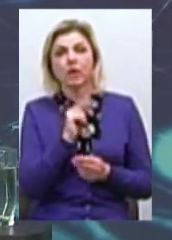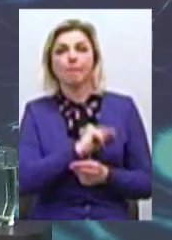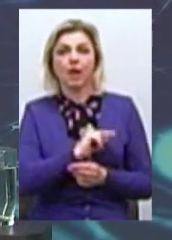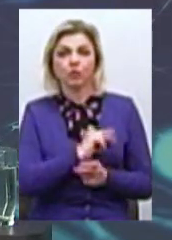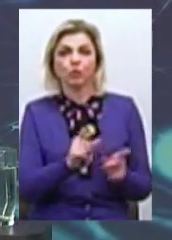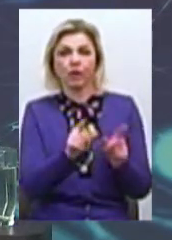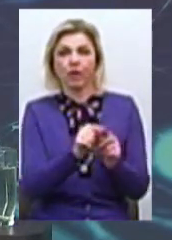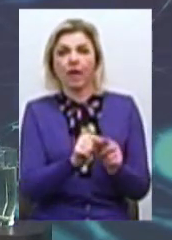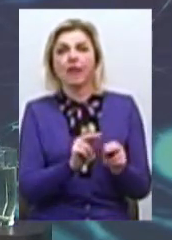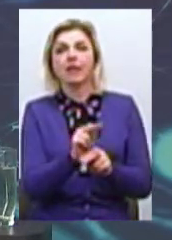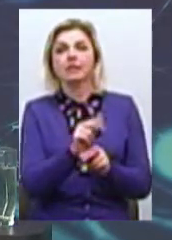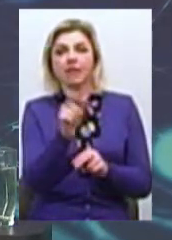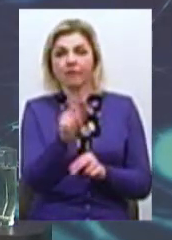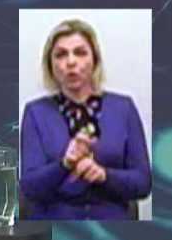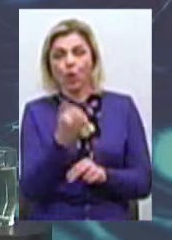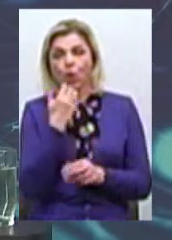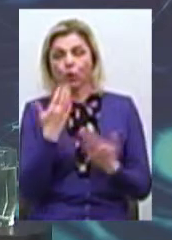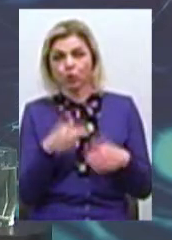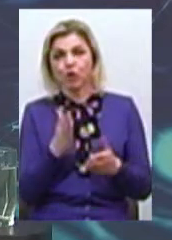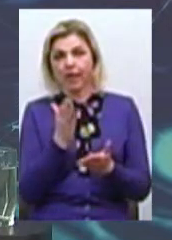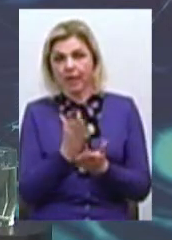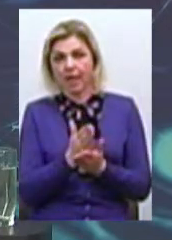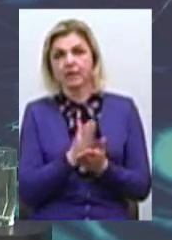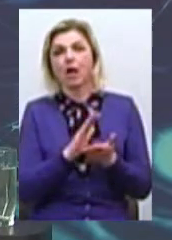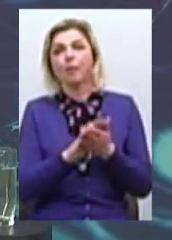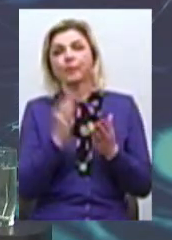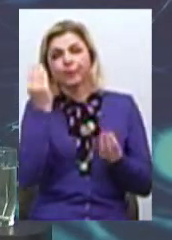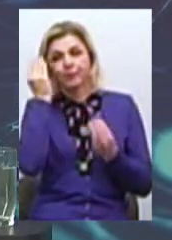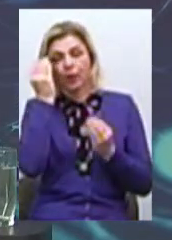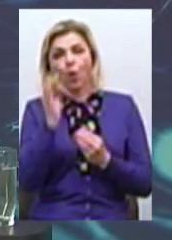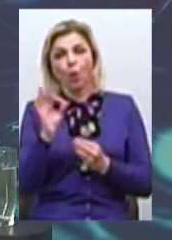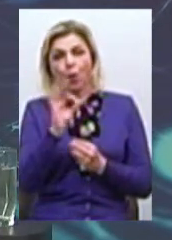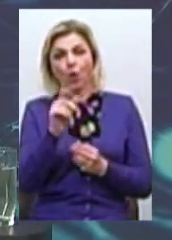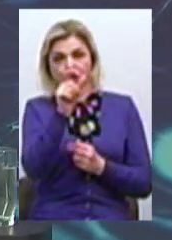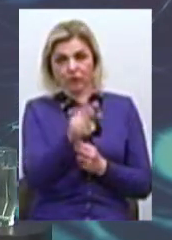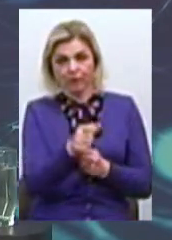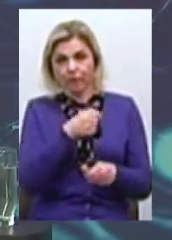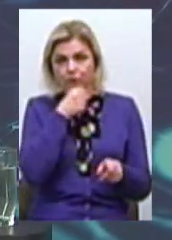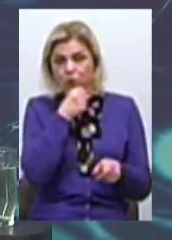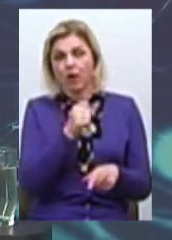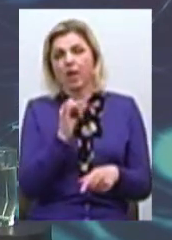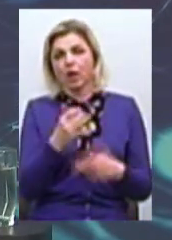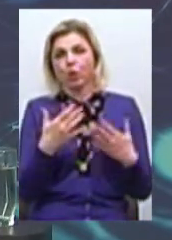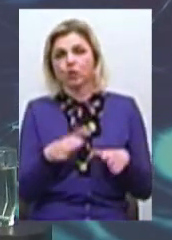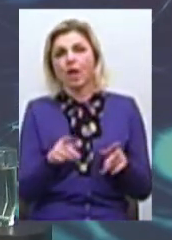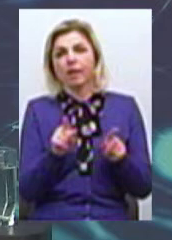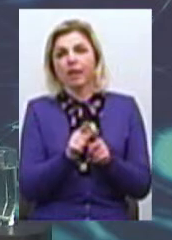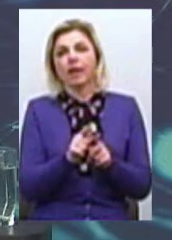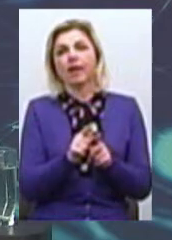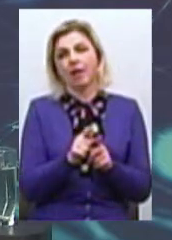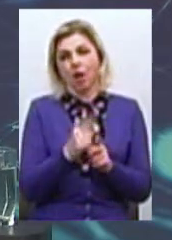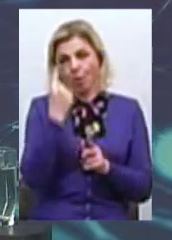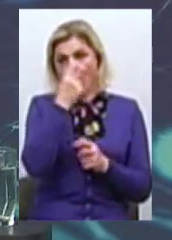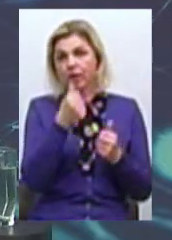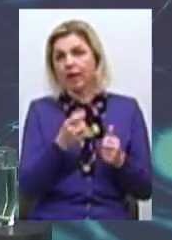І коли вже є картинка, скажімо так, про наставника, після тренінгу вже ми бачимо і складається такий портрет, да, і